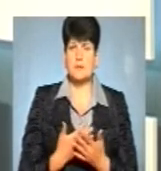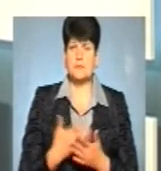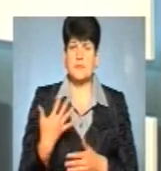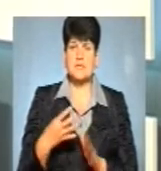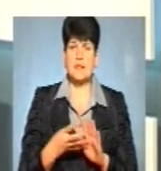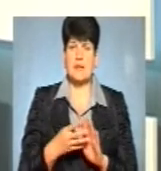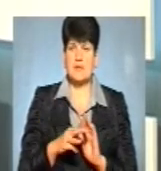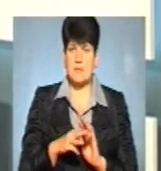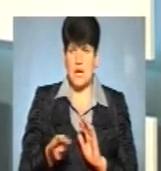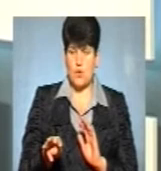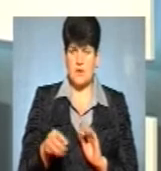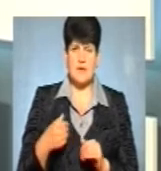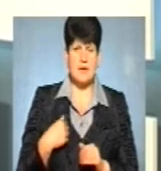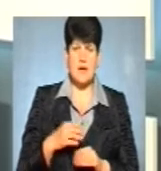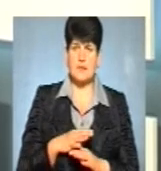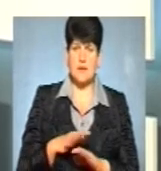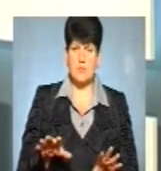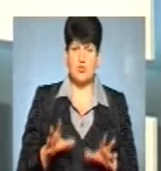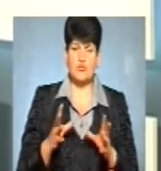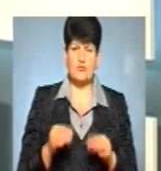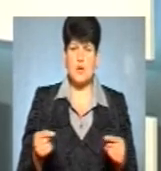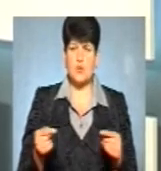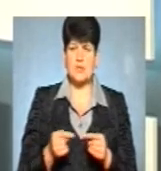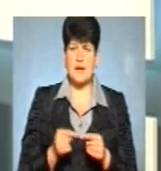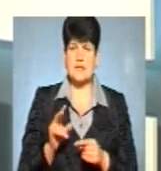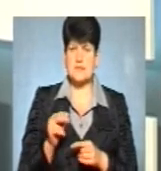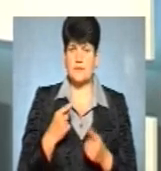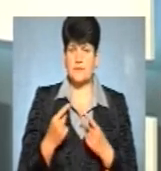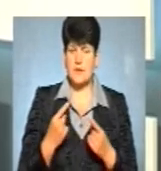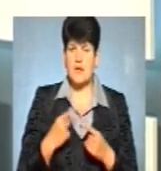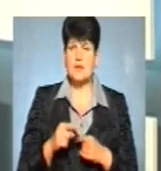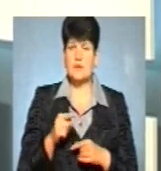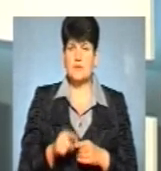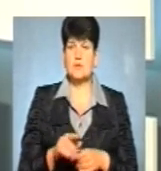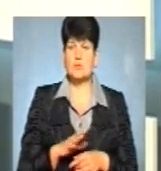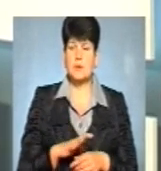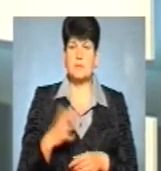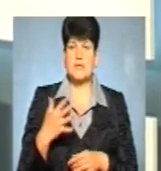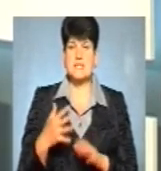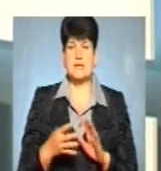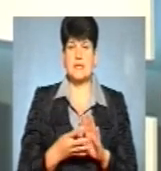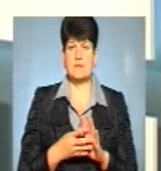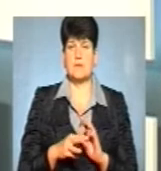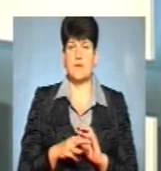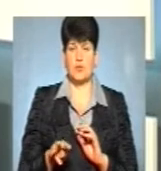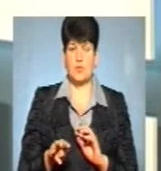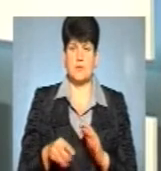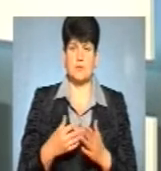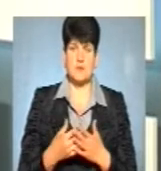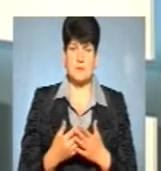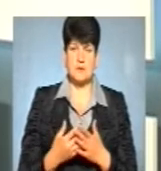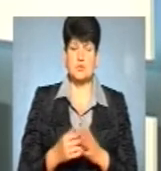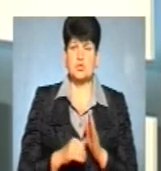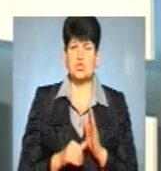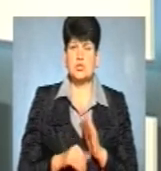мільйонів. Я не буду вже в конкретні цифри вдаватися, але вона становила близько 59 мільйонів. Тобто майже